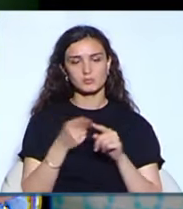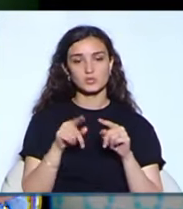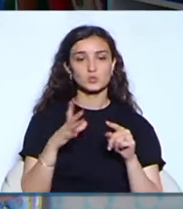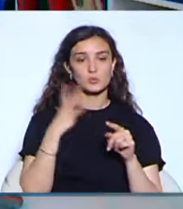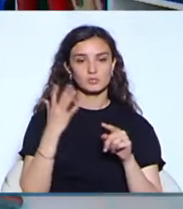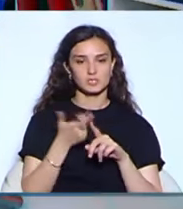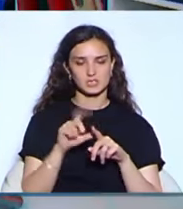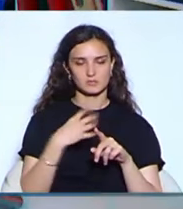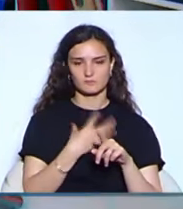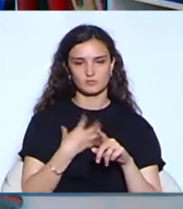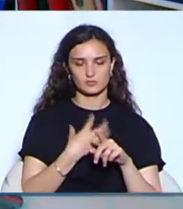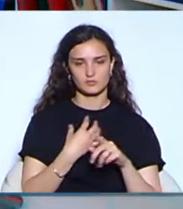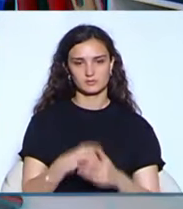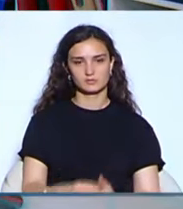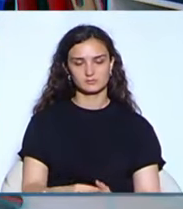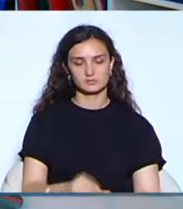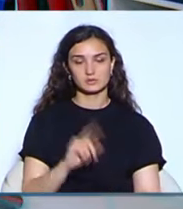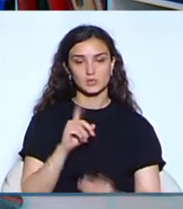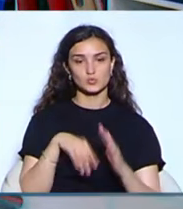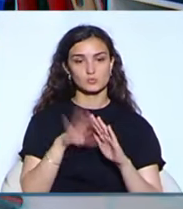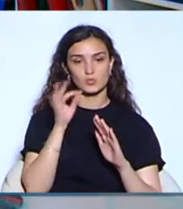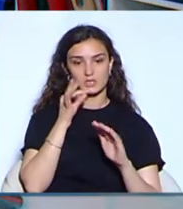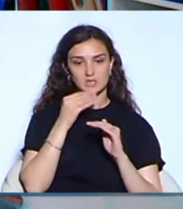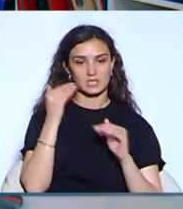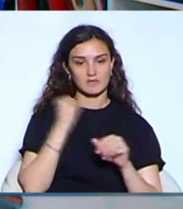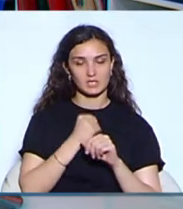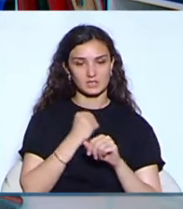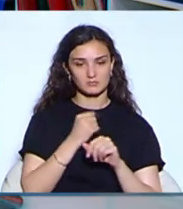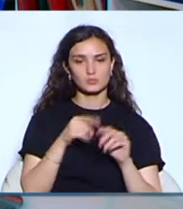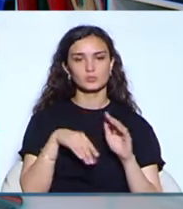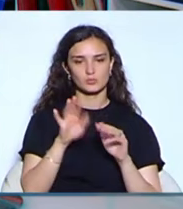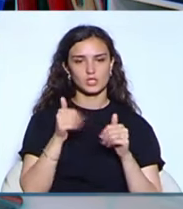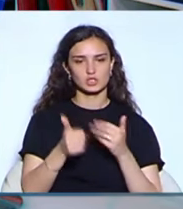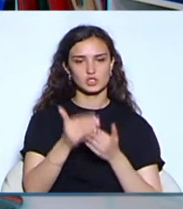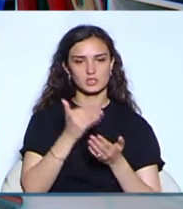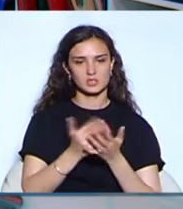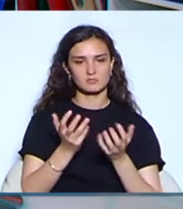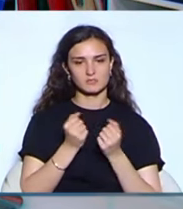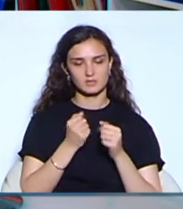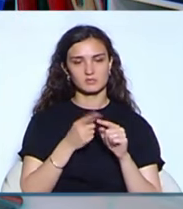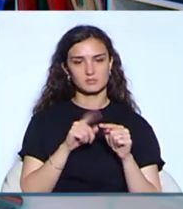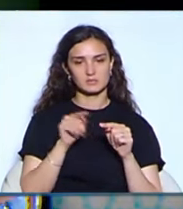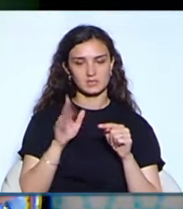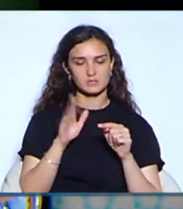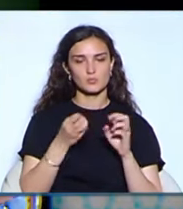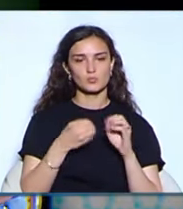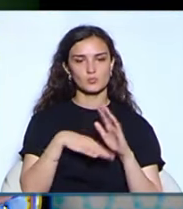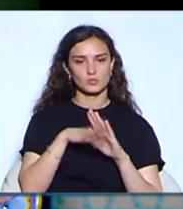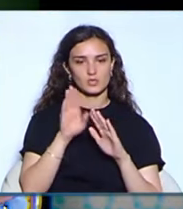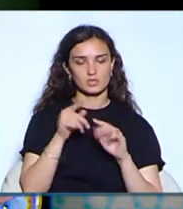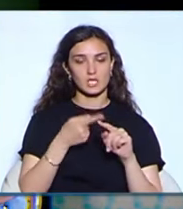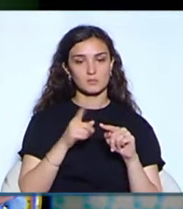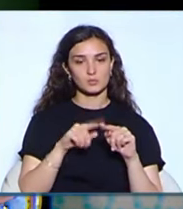ყოფილა თორმე ძალიან მნიშვნელოვანი. და რაც უფრო ადრე გავაკეთებთ ამას, ხომ, მით უფრო კარგი შედეგები ექნება. გამოსავალი იქნება მით უფრო კარგი.